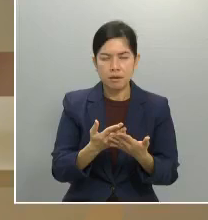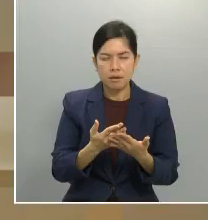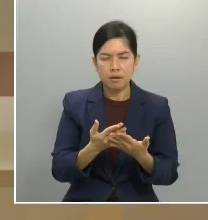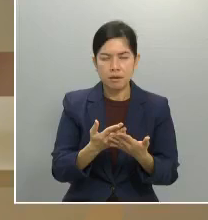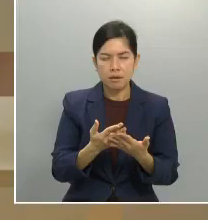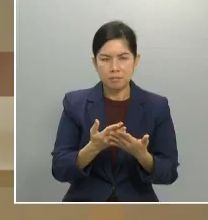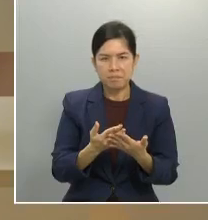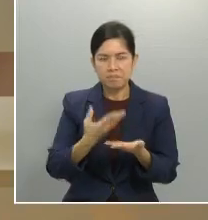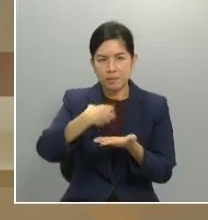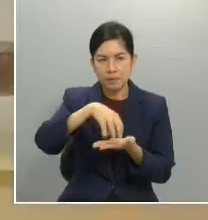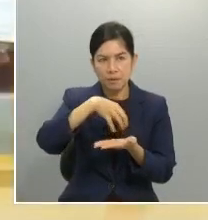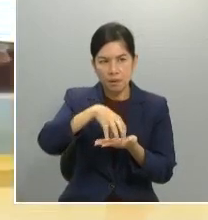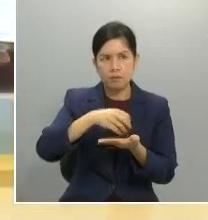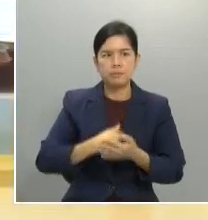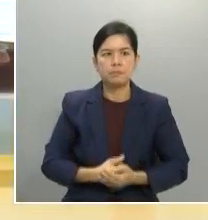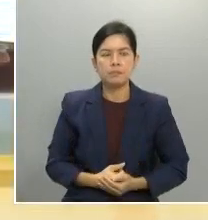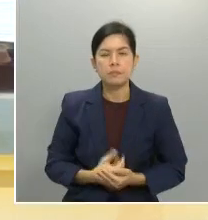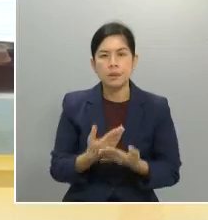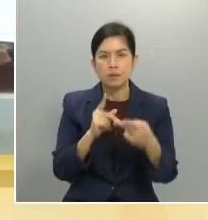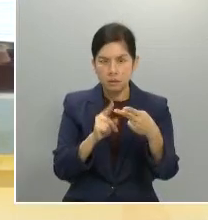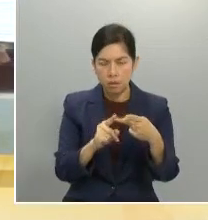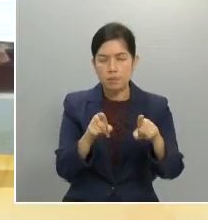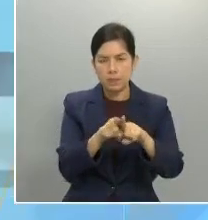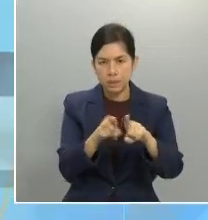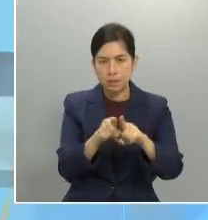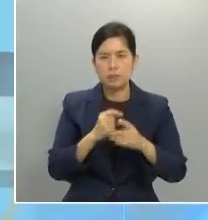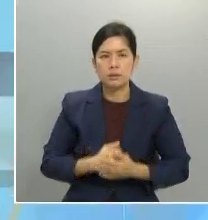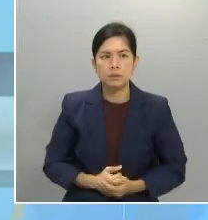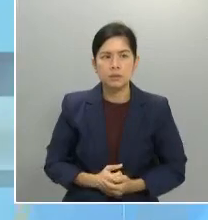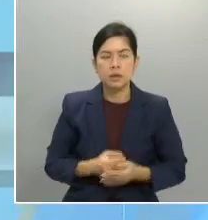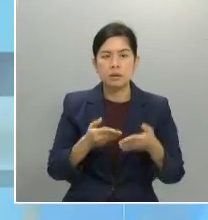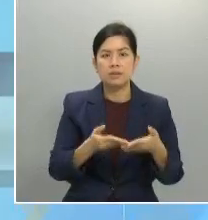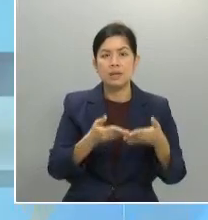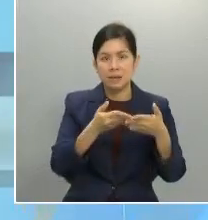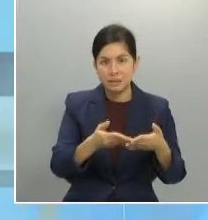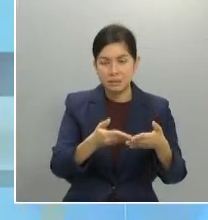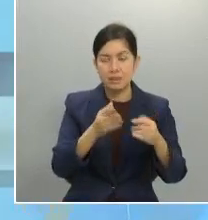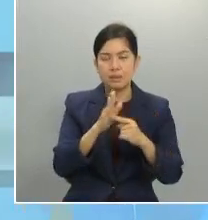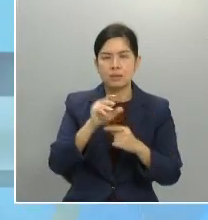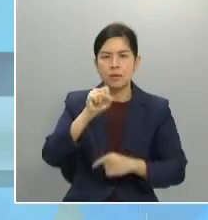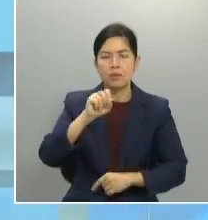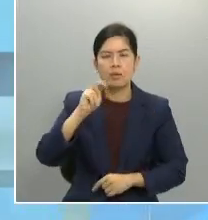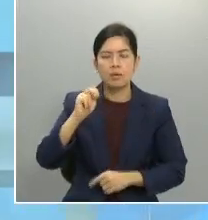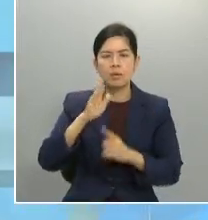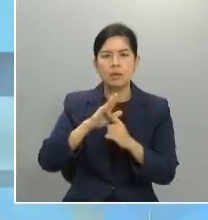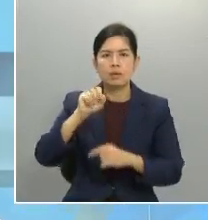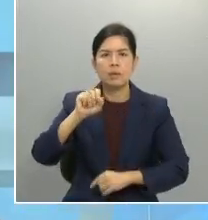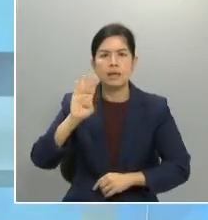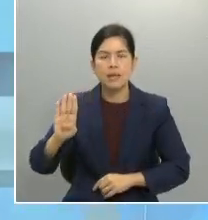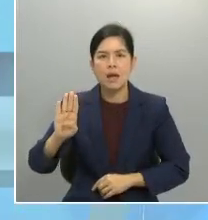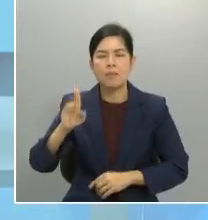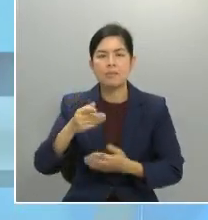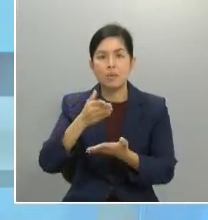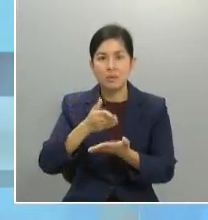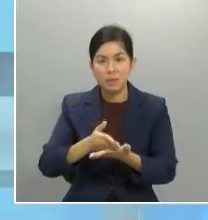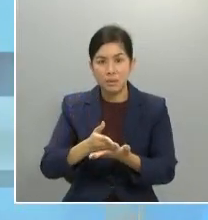อีกเหตุการณ์หนึ่งอันนี้ก็เหมือนร้องทุกข์ผ่านโซเชียลท่าเรือแสนแสบช่วงท่าโรงเรียนวิจิตรคลองตันรามหนึ่ง